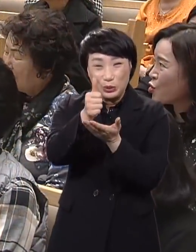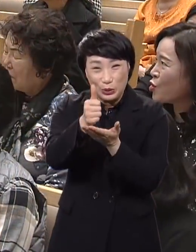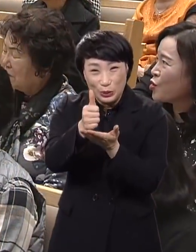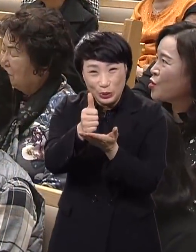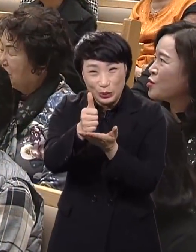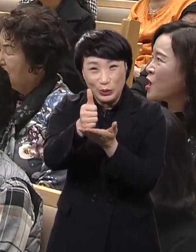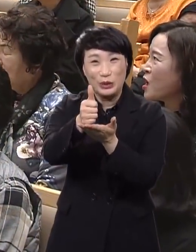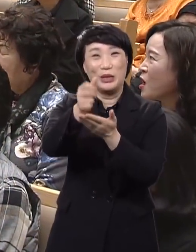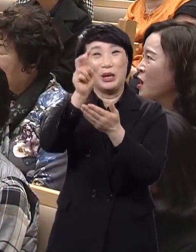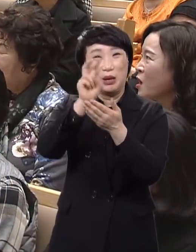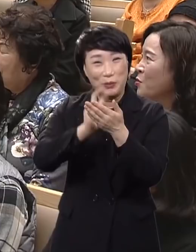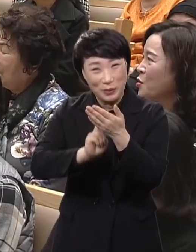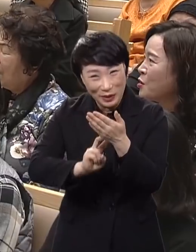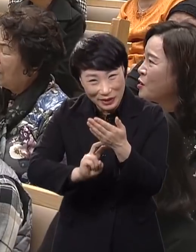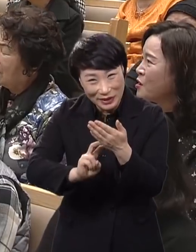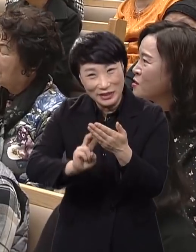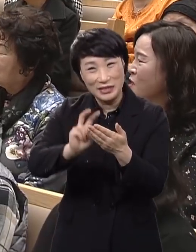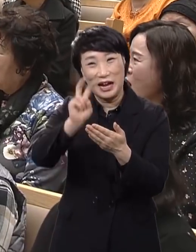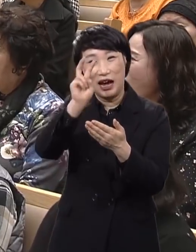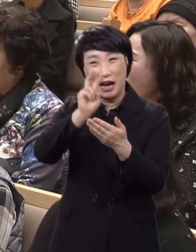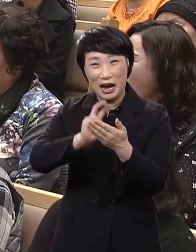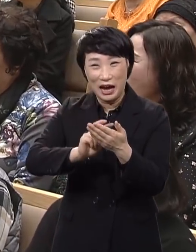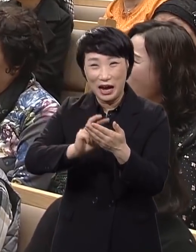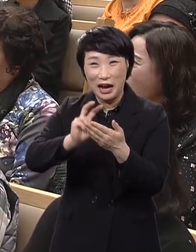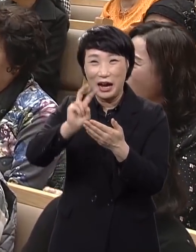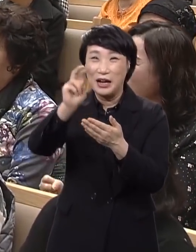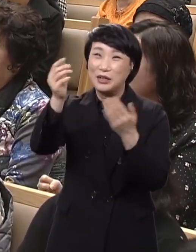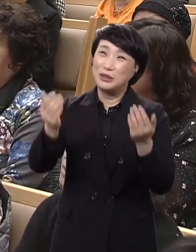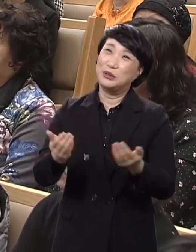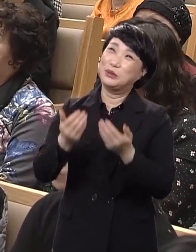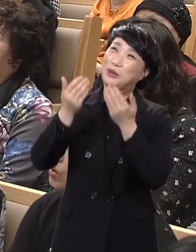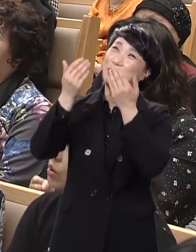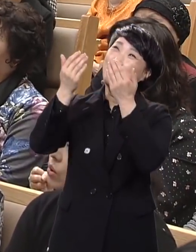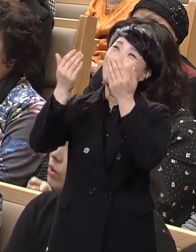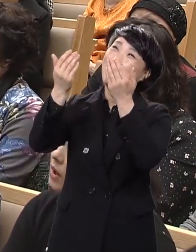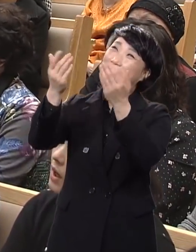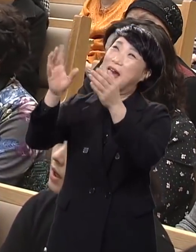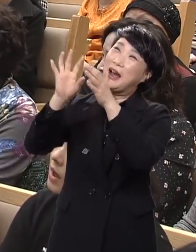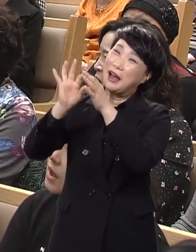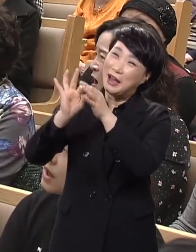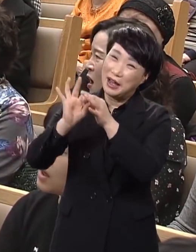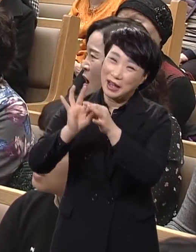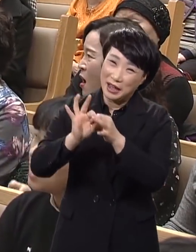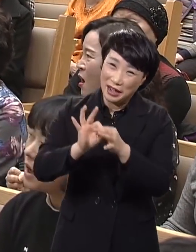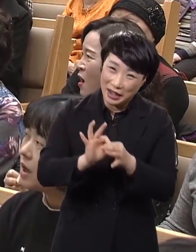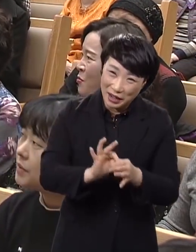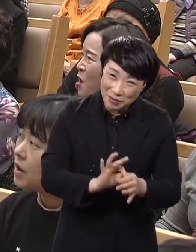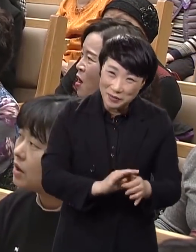주님을 찬송합니다.